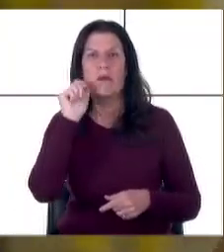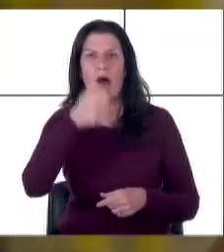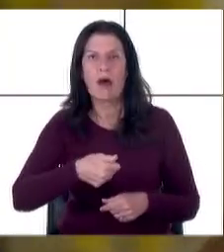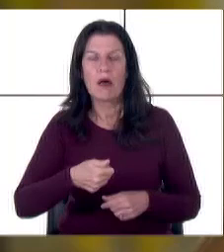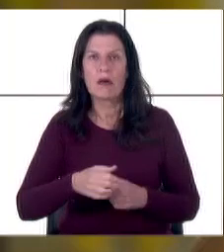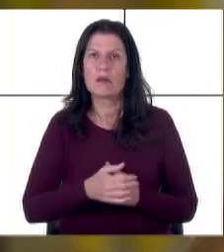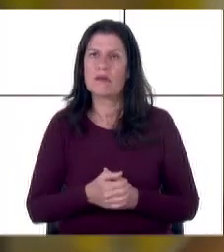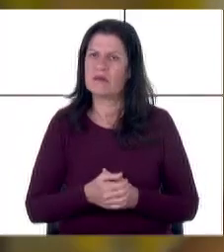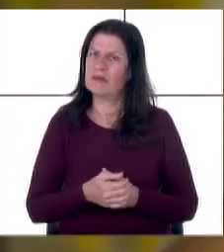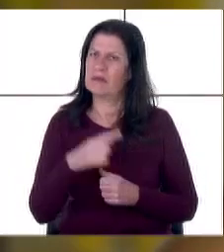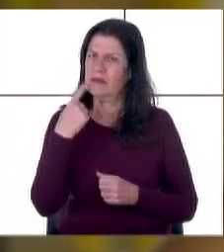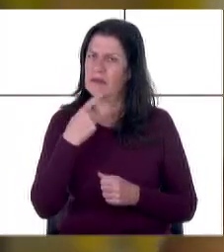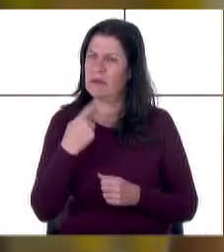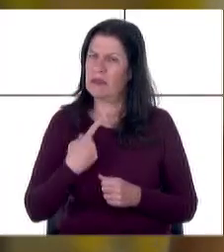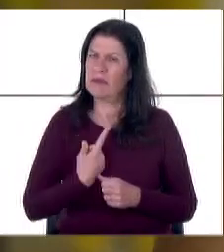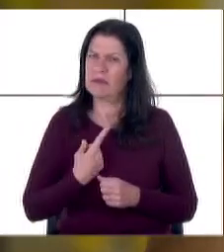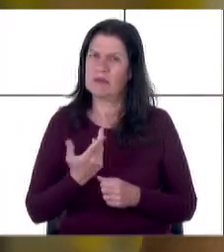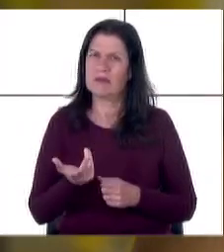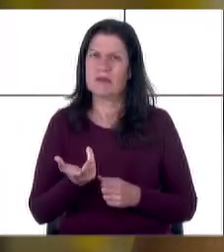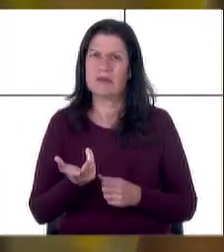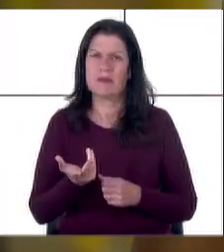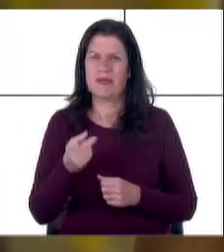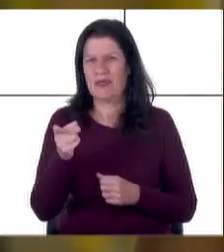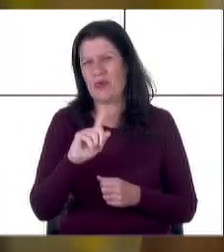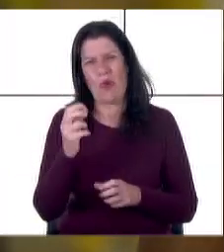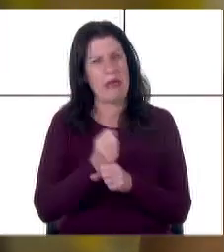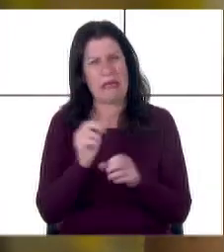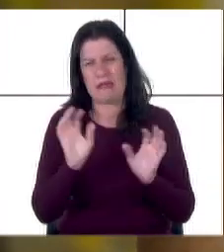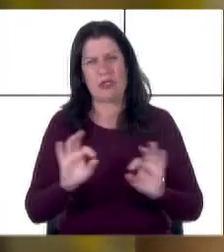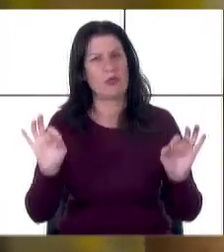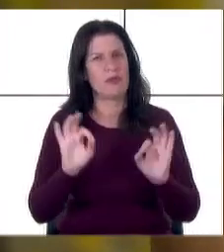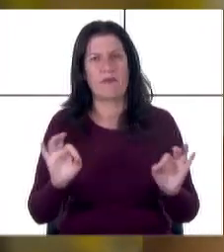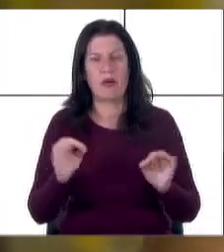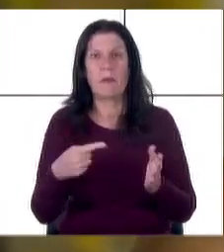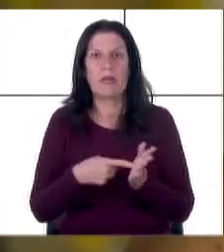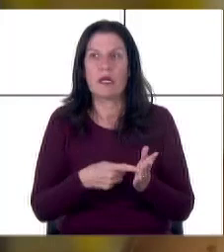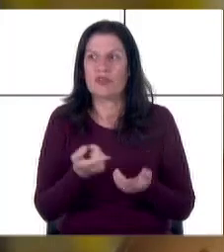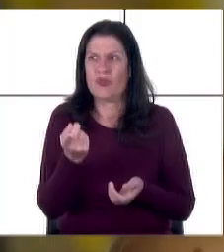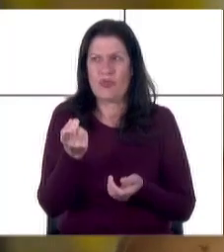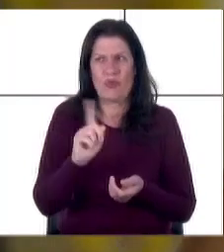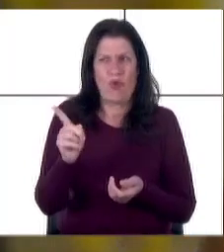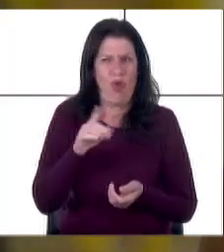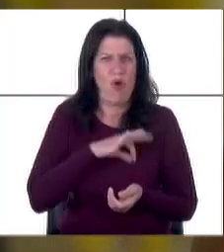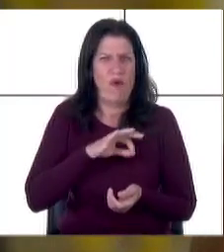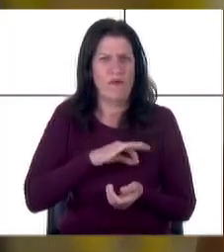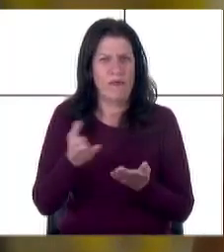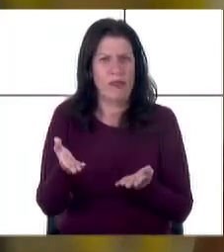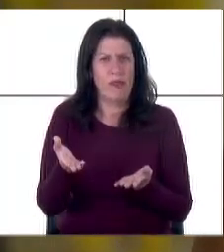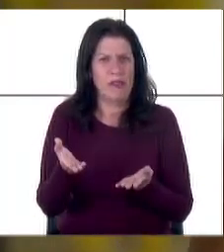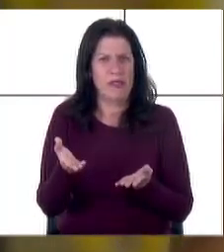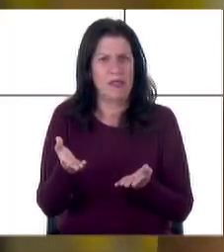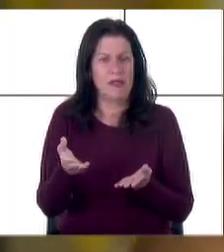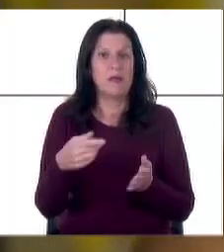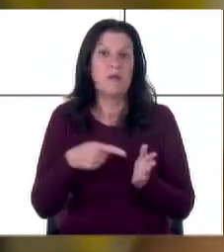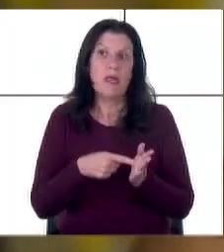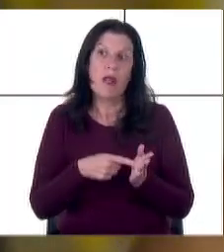אמרתי כאילו, הוא לא יעשה שום דבר כי הוא לא מהטייפקאסט הזה. כי זה מה שאמרו לי